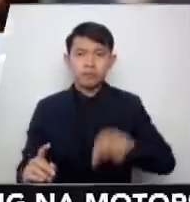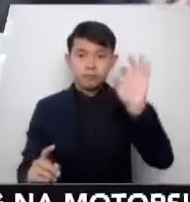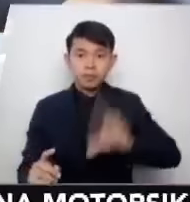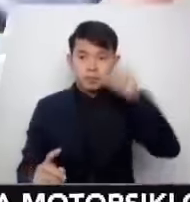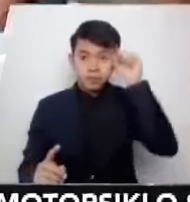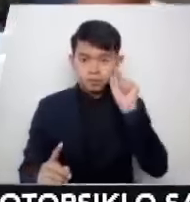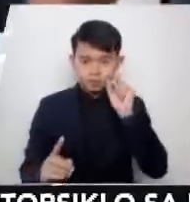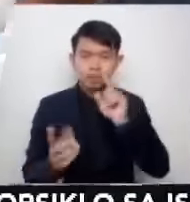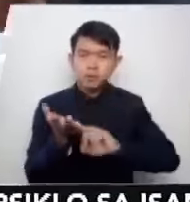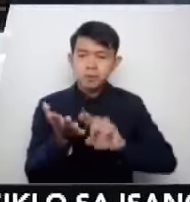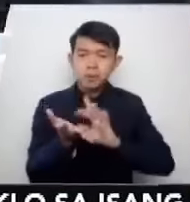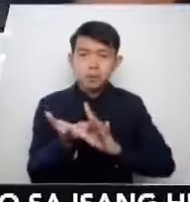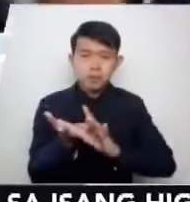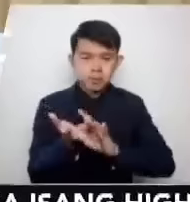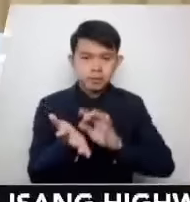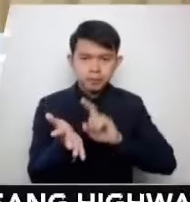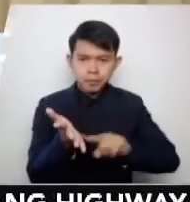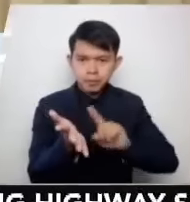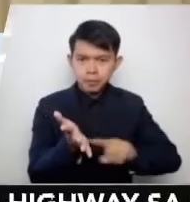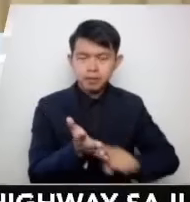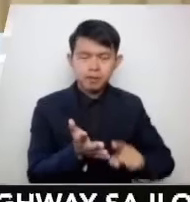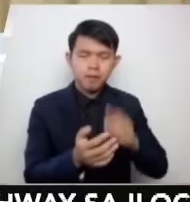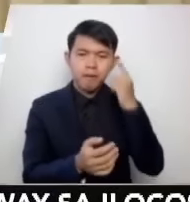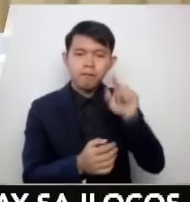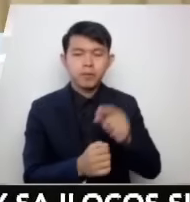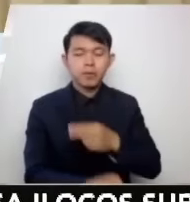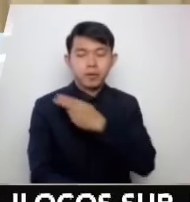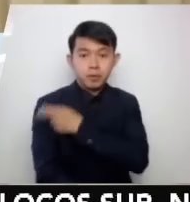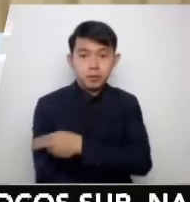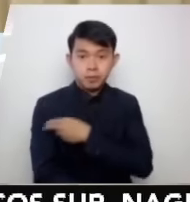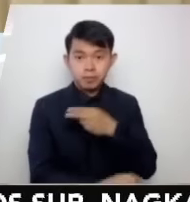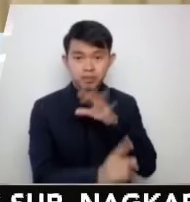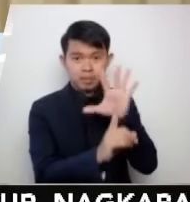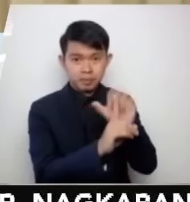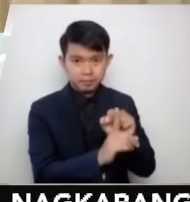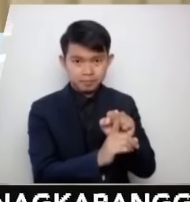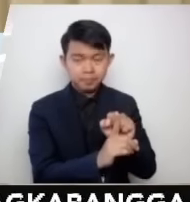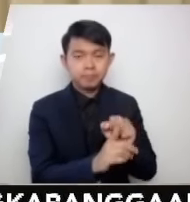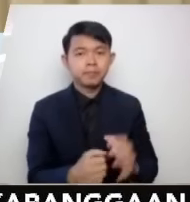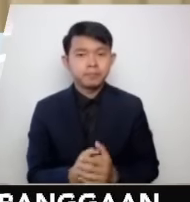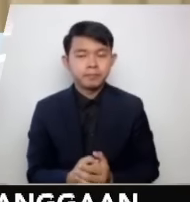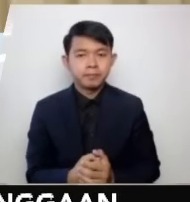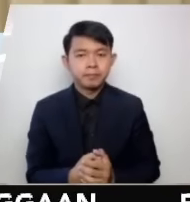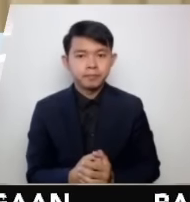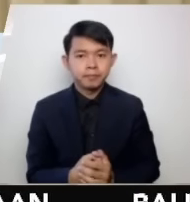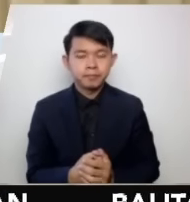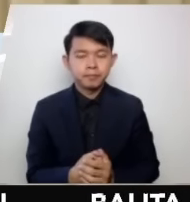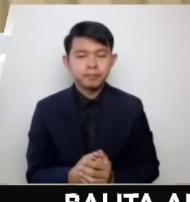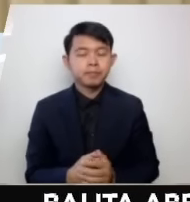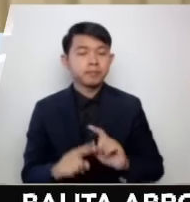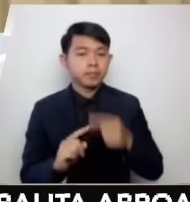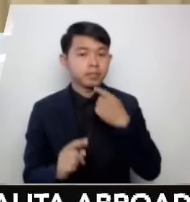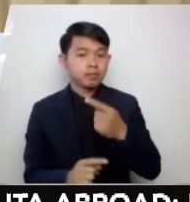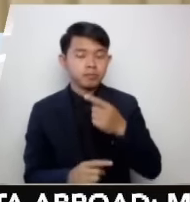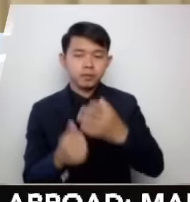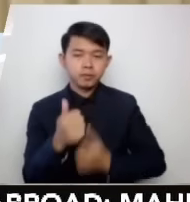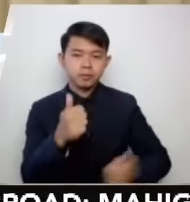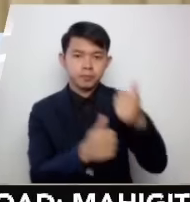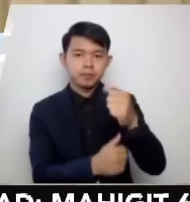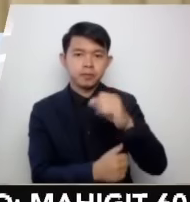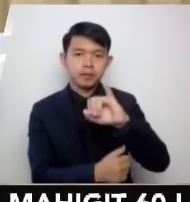motion para sa hospital arrest. Sabi ni PNP spokesperson Police Colonel Jean Fajardo, nasa kamay na ng Pasig